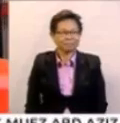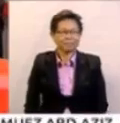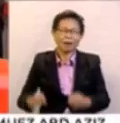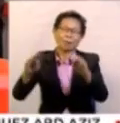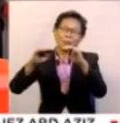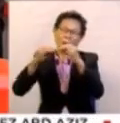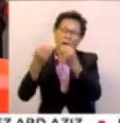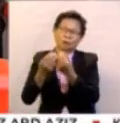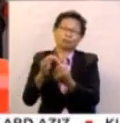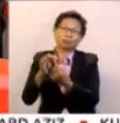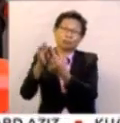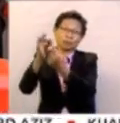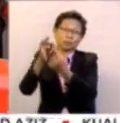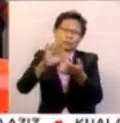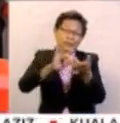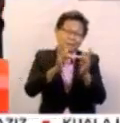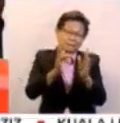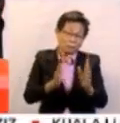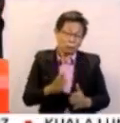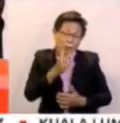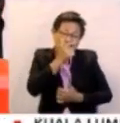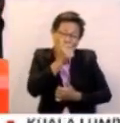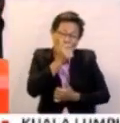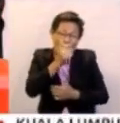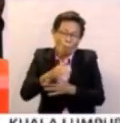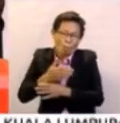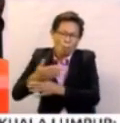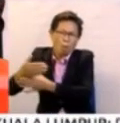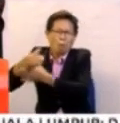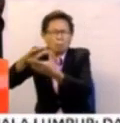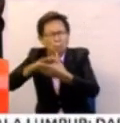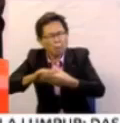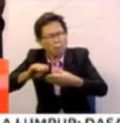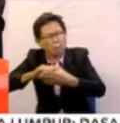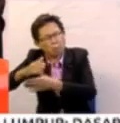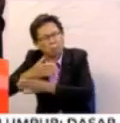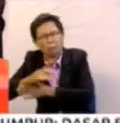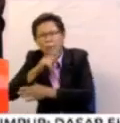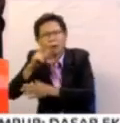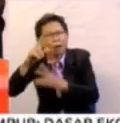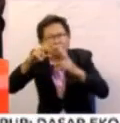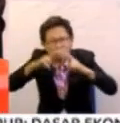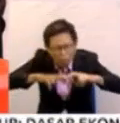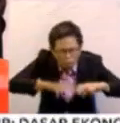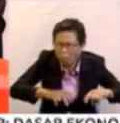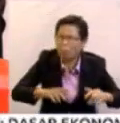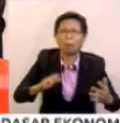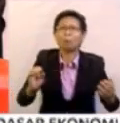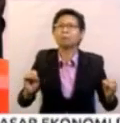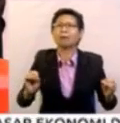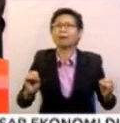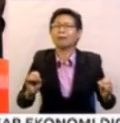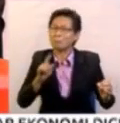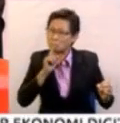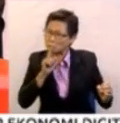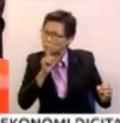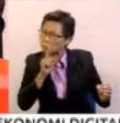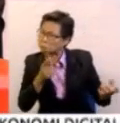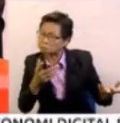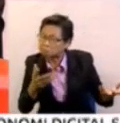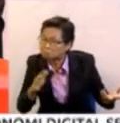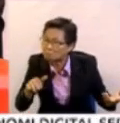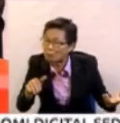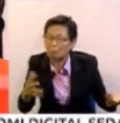Ya, masyarakat khususnya netizen kini gemar berkongsi sesuatu kisah tanpa menyelidik dahulu kebenarannya. Ya, itu juga